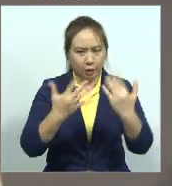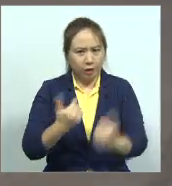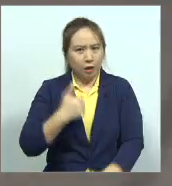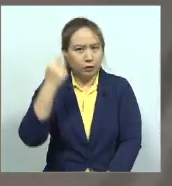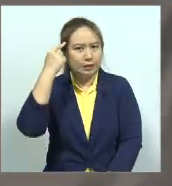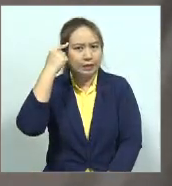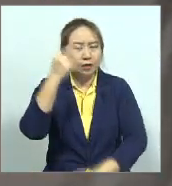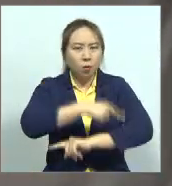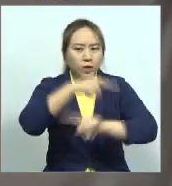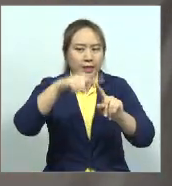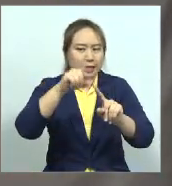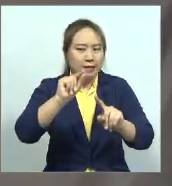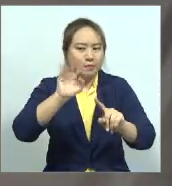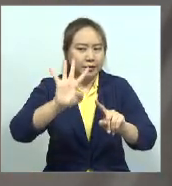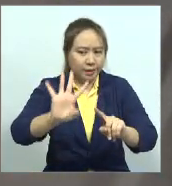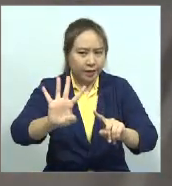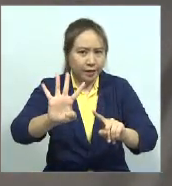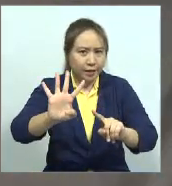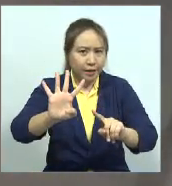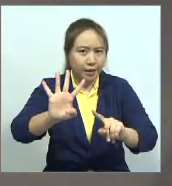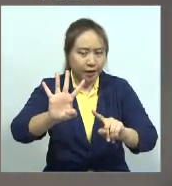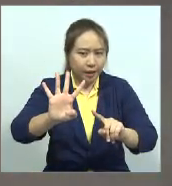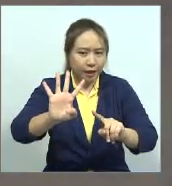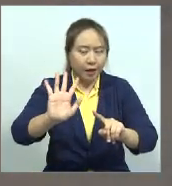ที่24เป็นวันที่เรียกอะไร